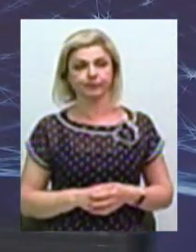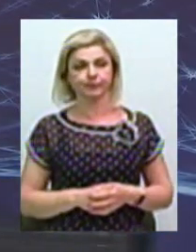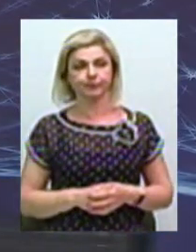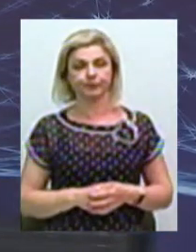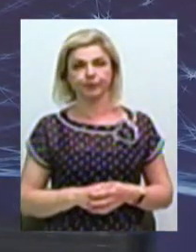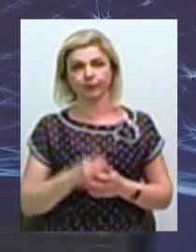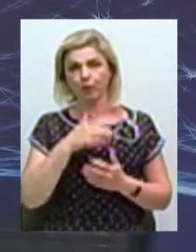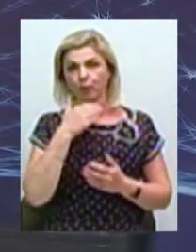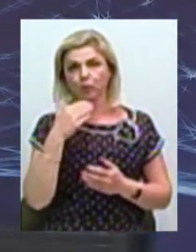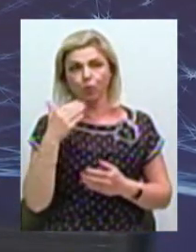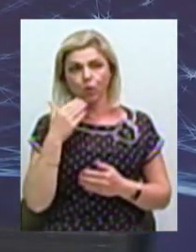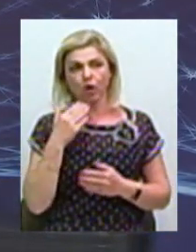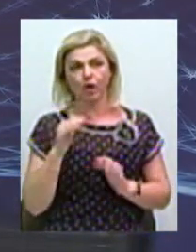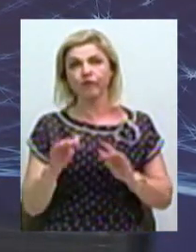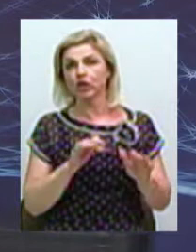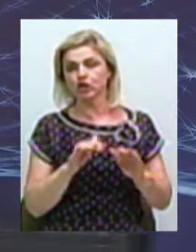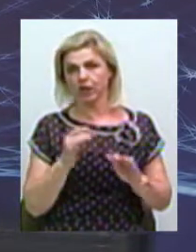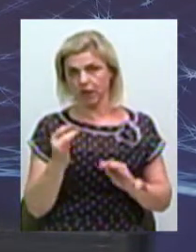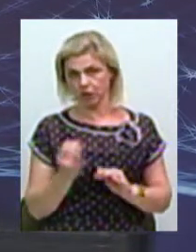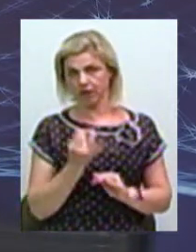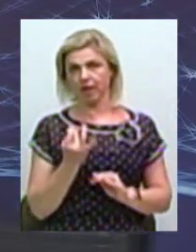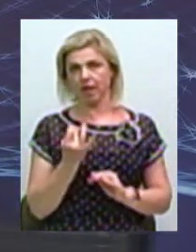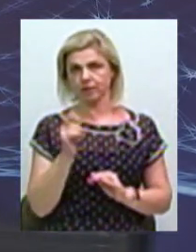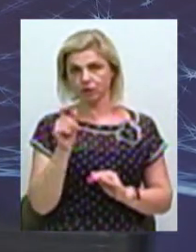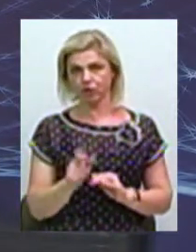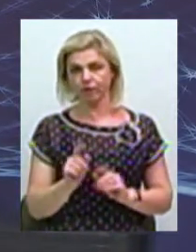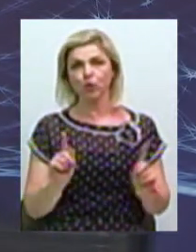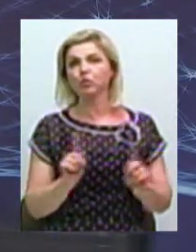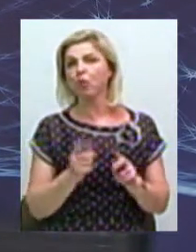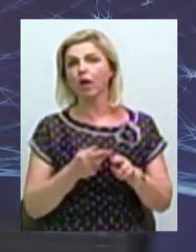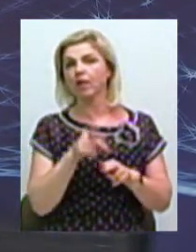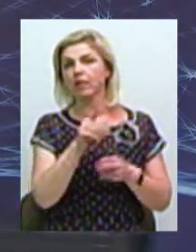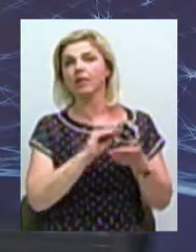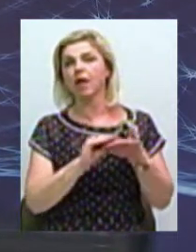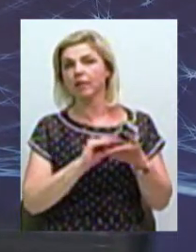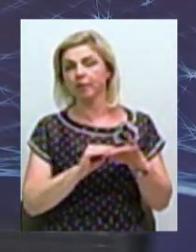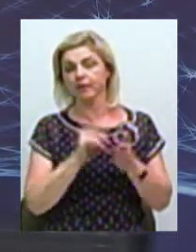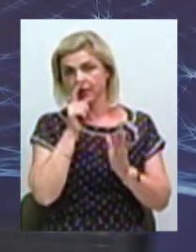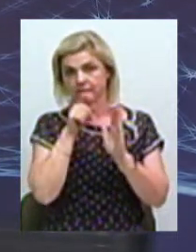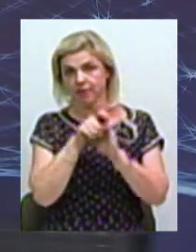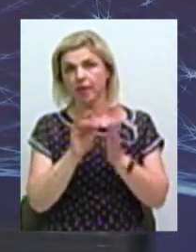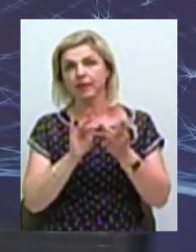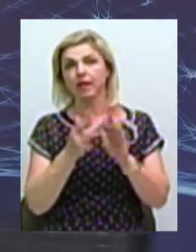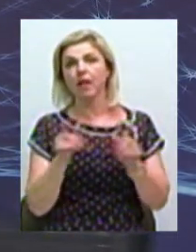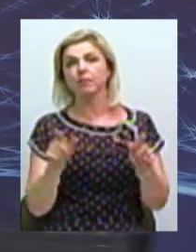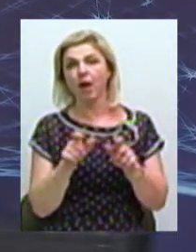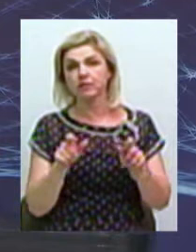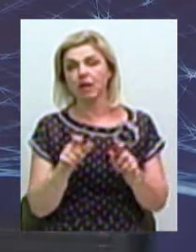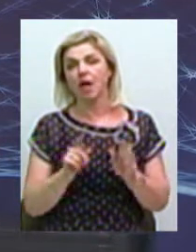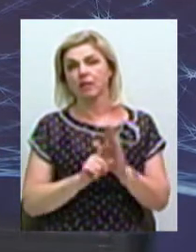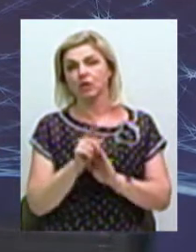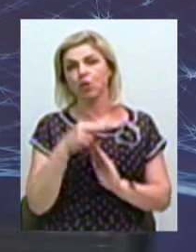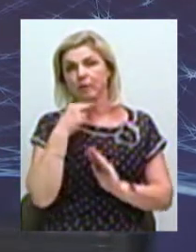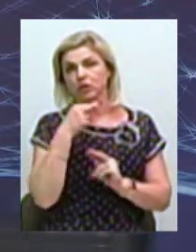Много движет человеком интерес к тому, что это за надпись. Зайдя в интернет-магазин, он начнет обращать